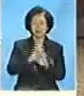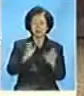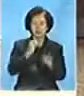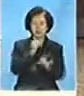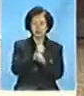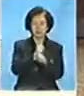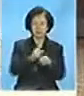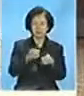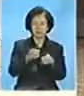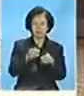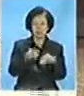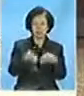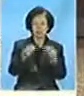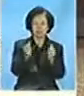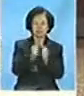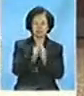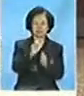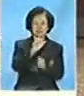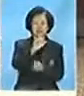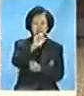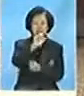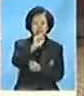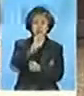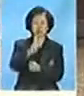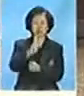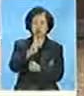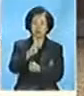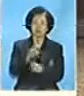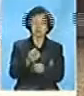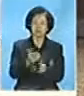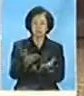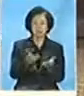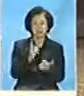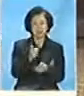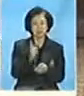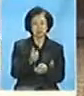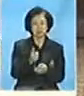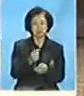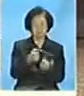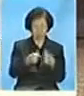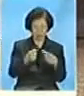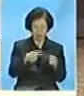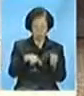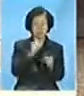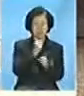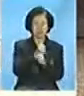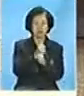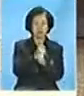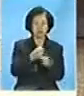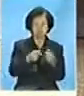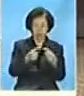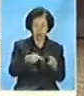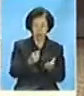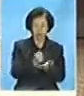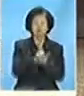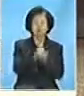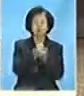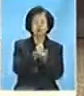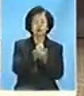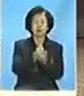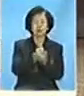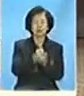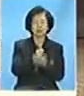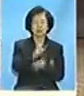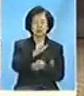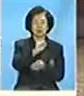เท่าที่ควรแต่ที่จริงนั้นผมได้มาทำงานและช่วยงานของวุฒิสภา